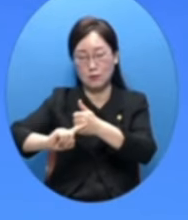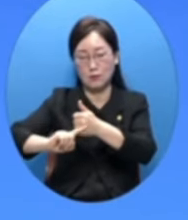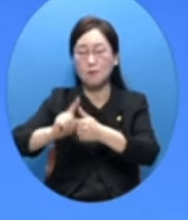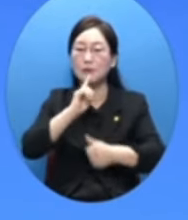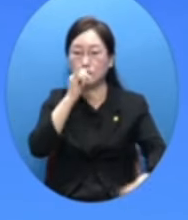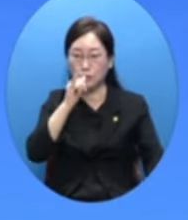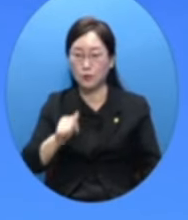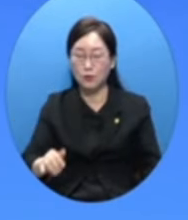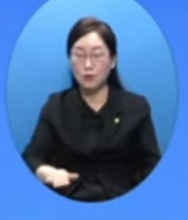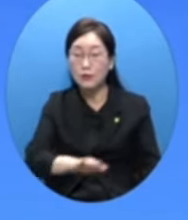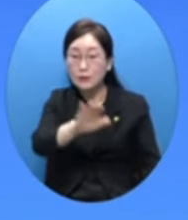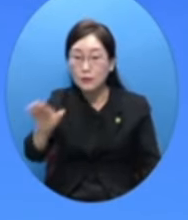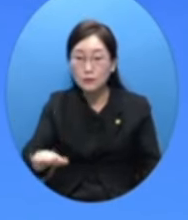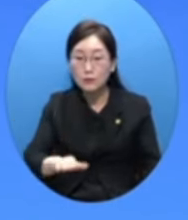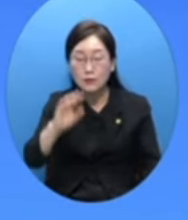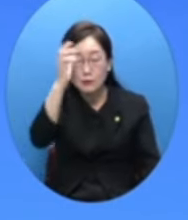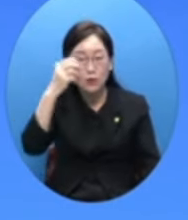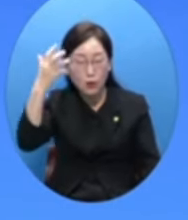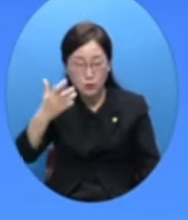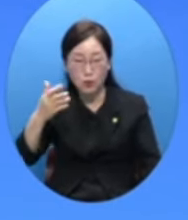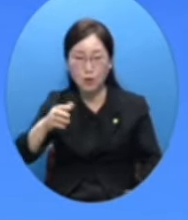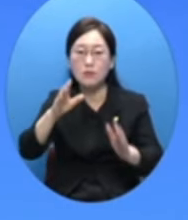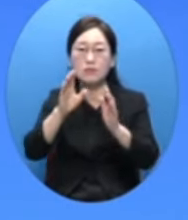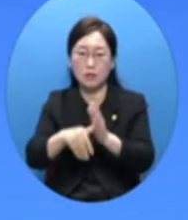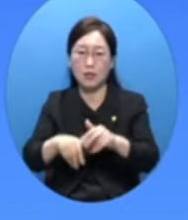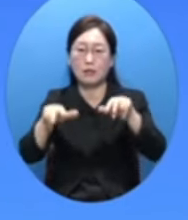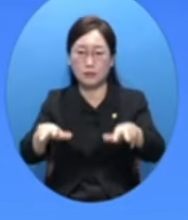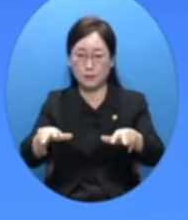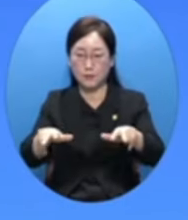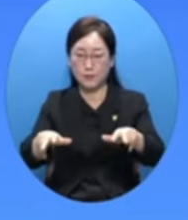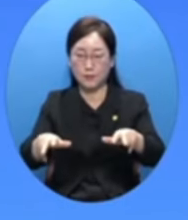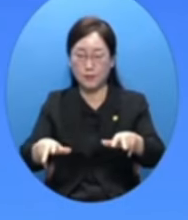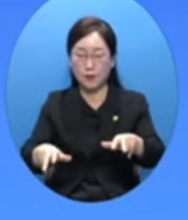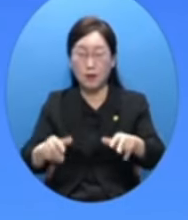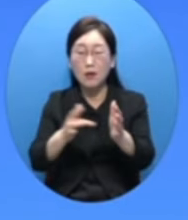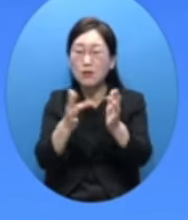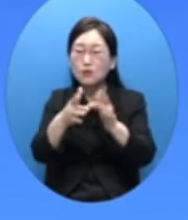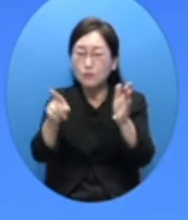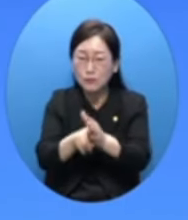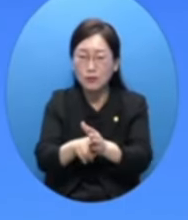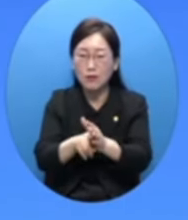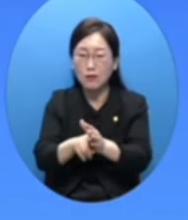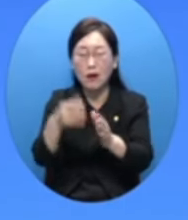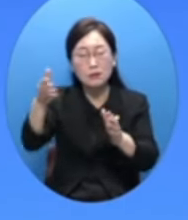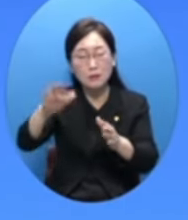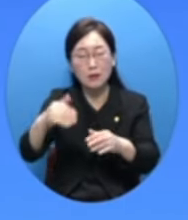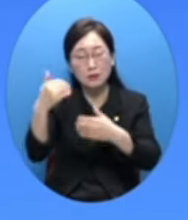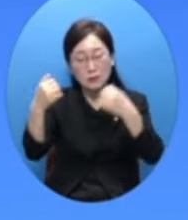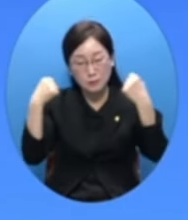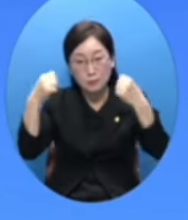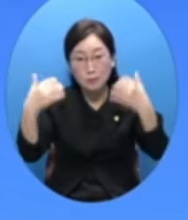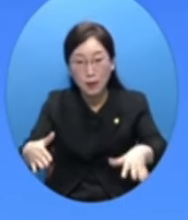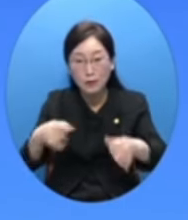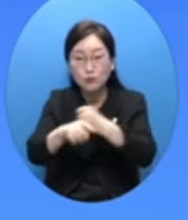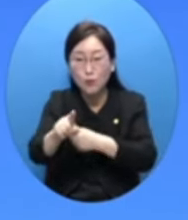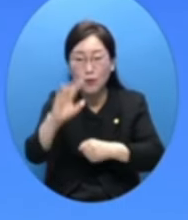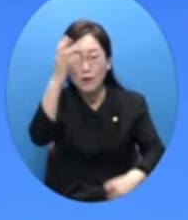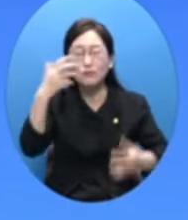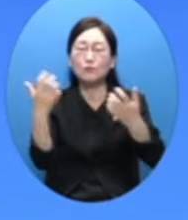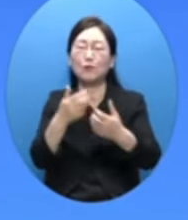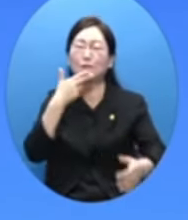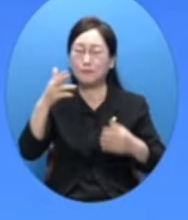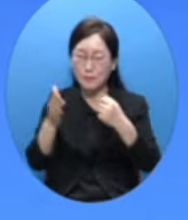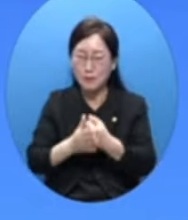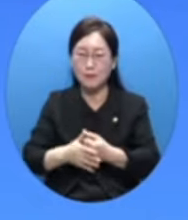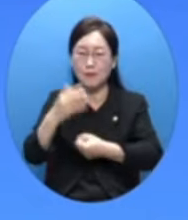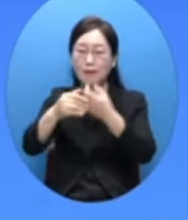성령시대에 살고 있습니다. 예수를 믿고 나서도 무기력하게 살아가는 이유는 성령으로 충만하지 않기 때문입니다. 늘 말씀과